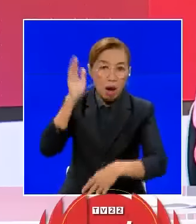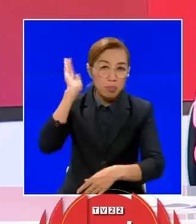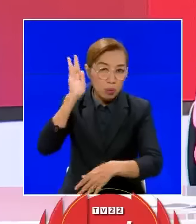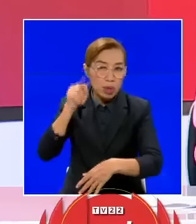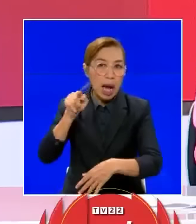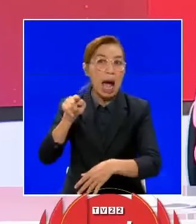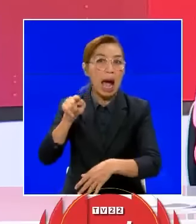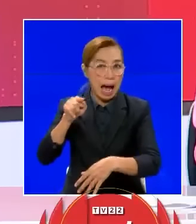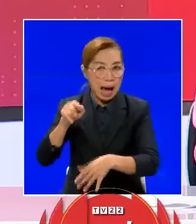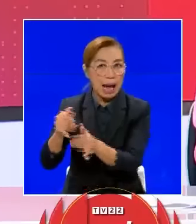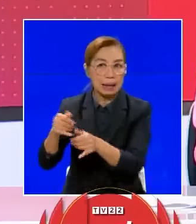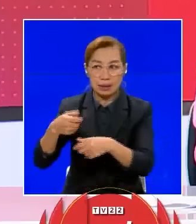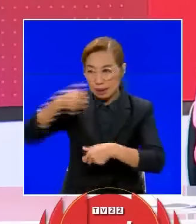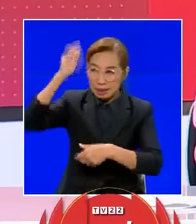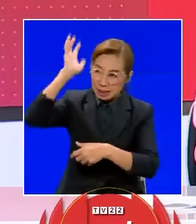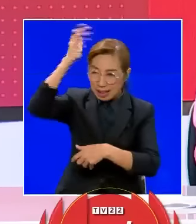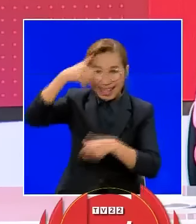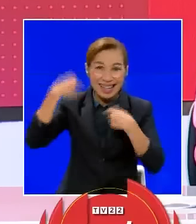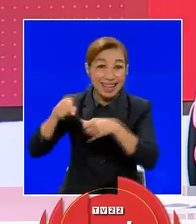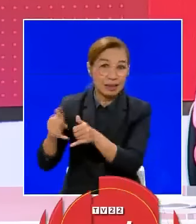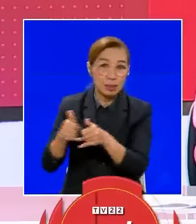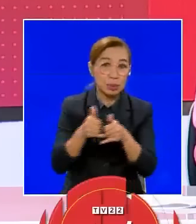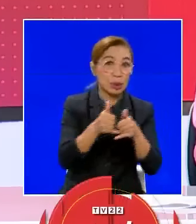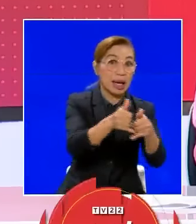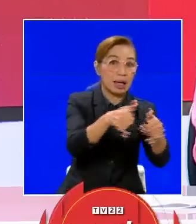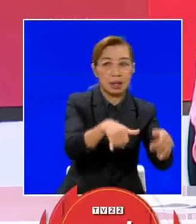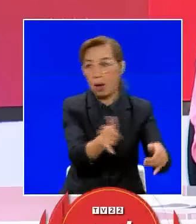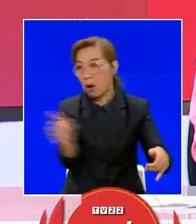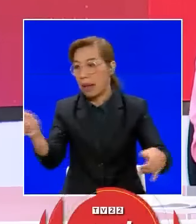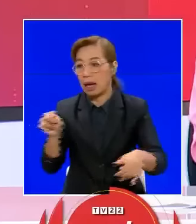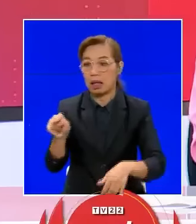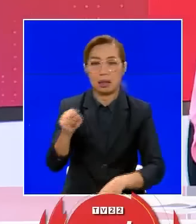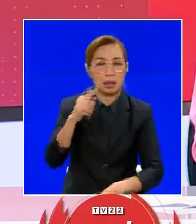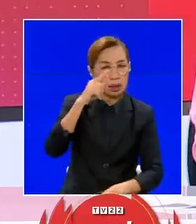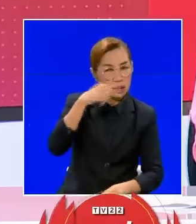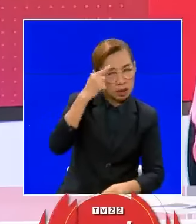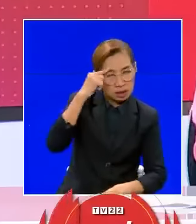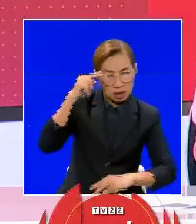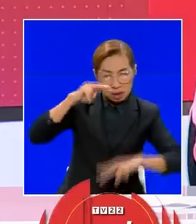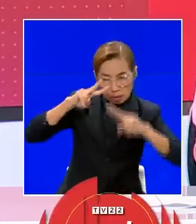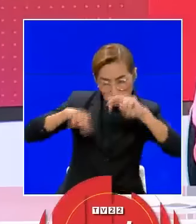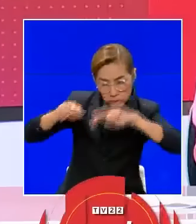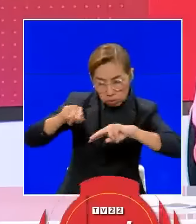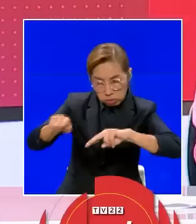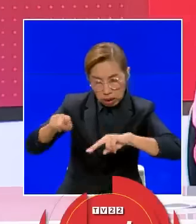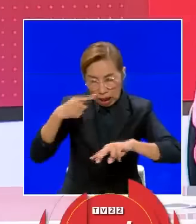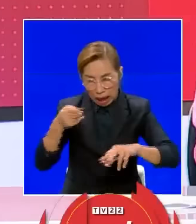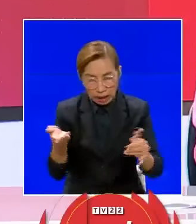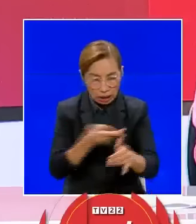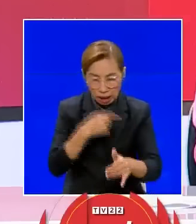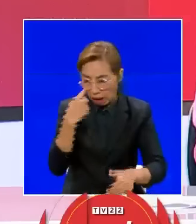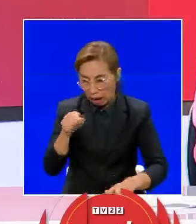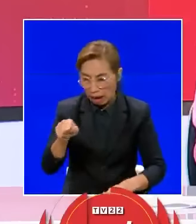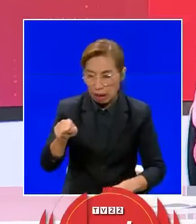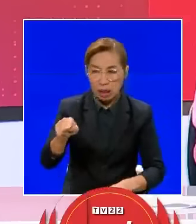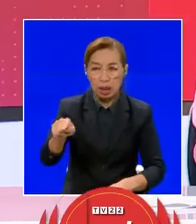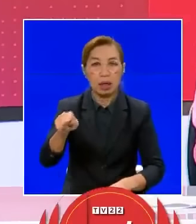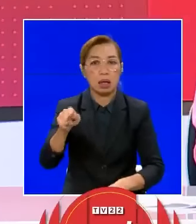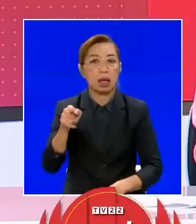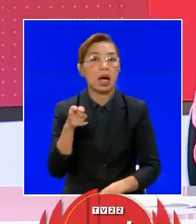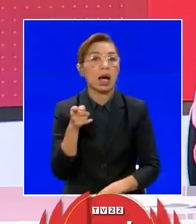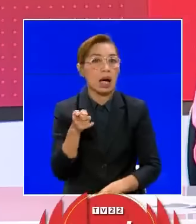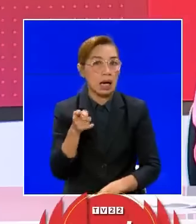ที่จะติดตามนะครับผู้ก่อเหตุน่าจะเป็นใครก็ตอนนี้ได้ข้อมูลเพิ่มว่าคนที่เป็นผู้ต้องสงสัยอ่ะเขาเอาทรัพย์